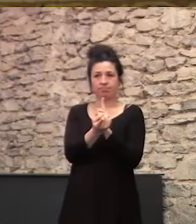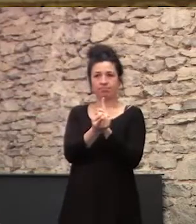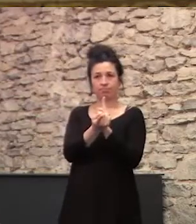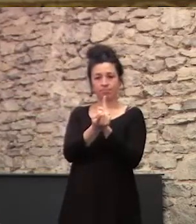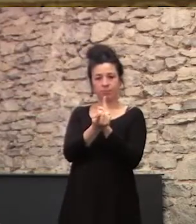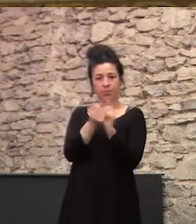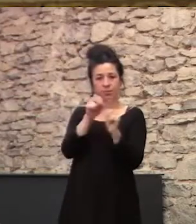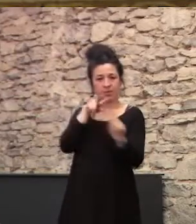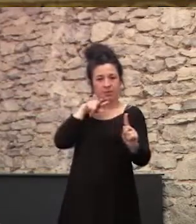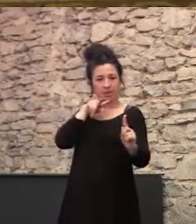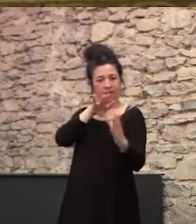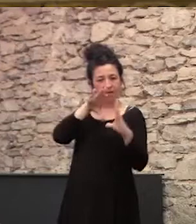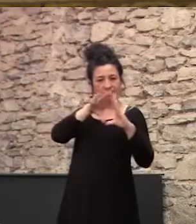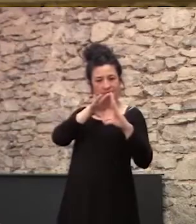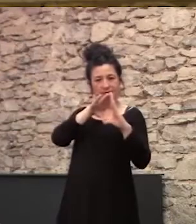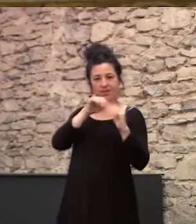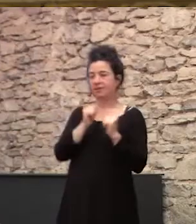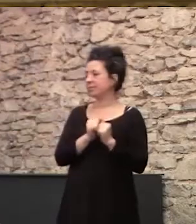ez dakit, hemen,